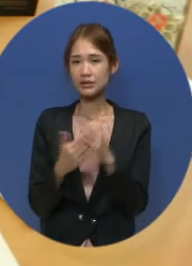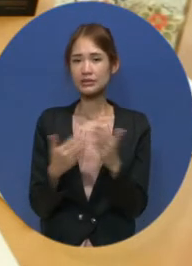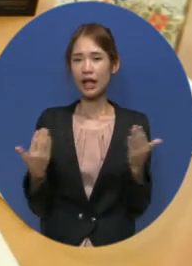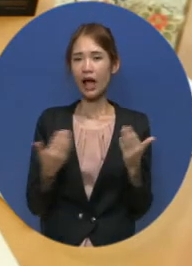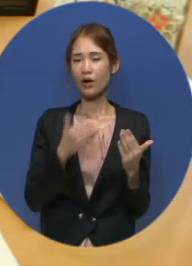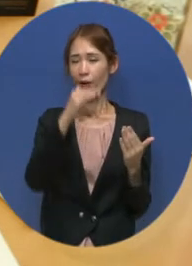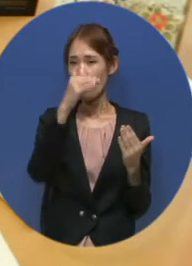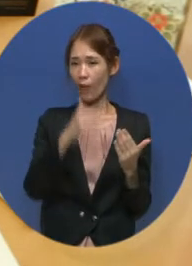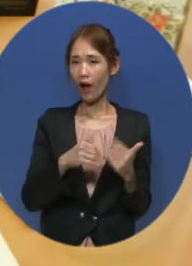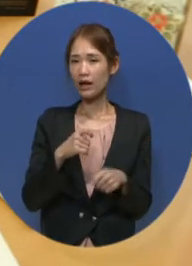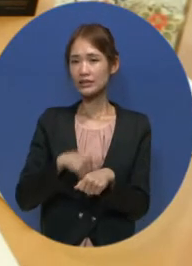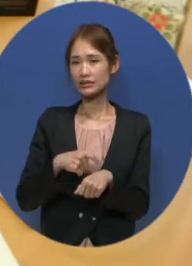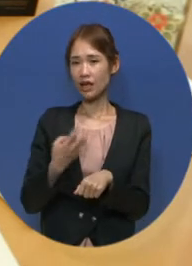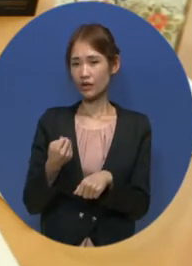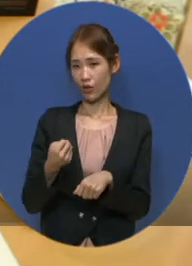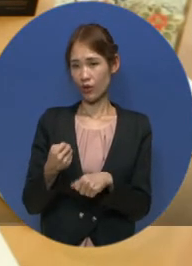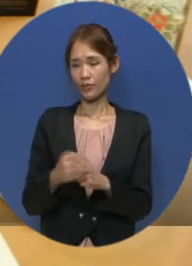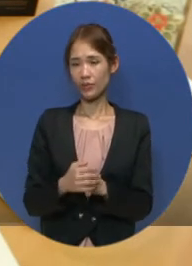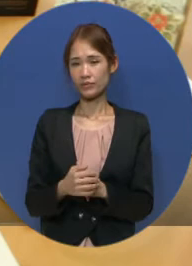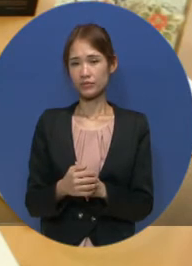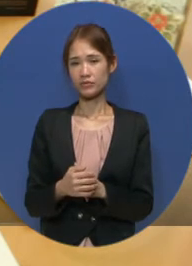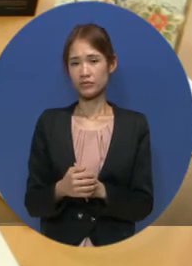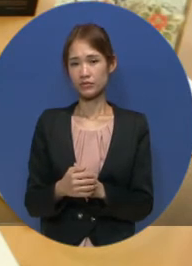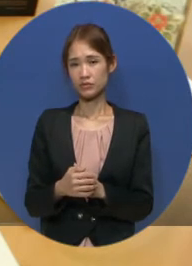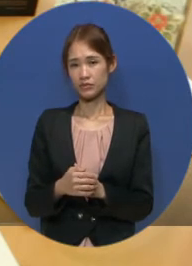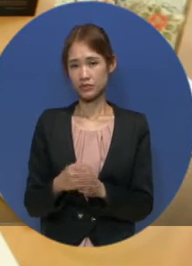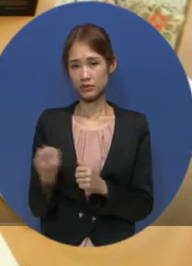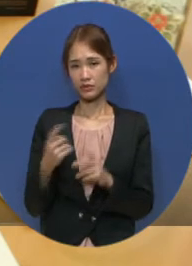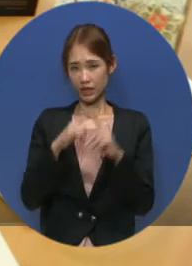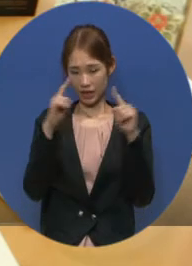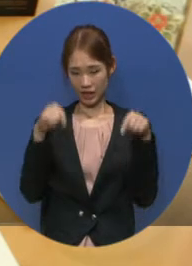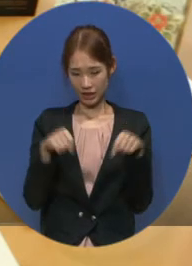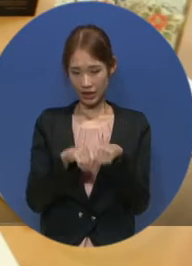과정과 소요 시간은 어느 정도 걸리나요? 일단 저희가 이 재생지